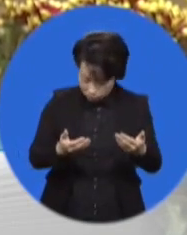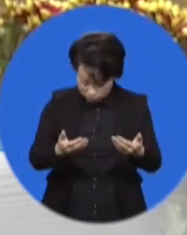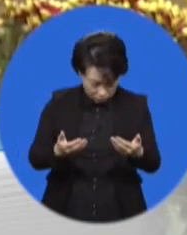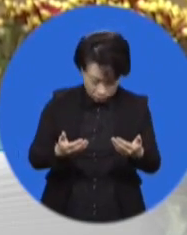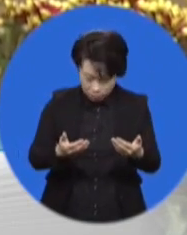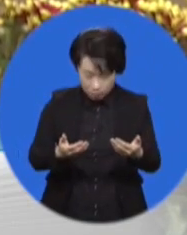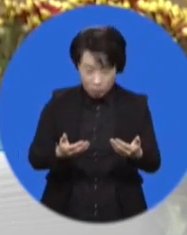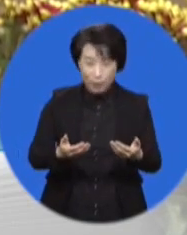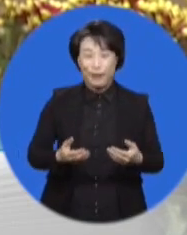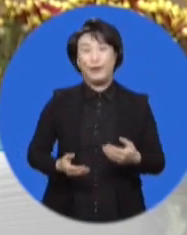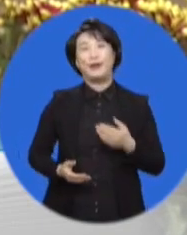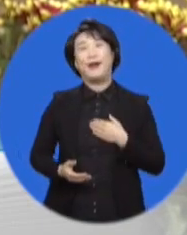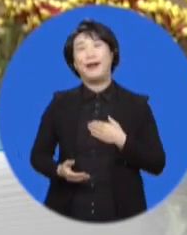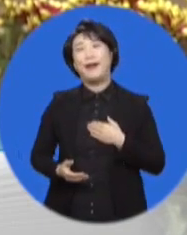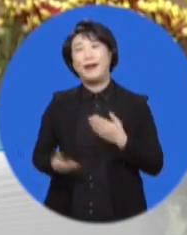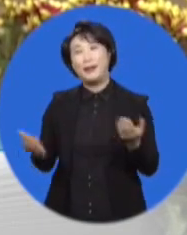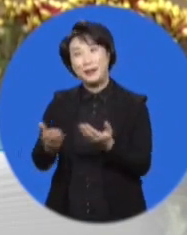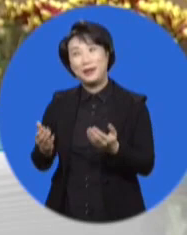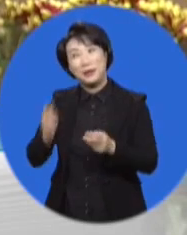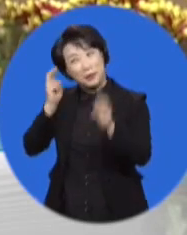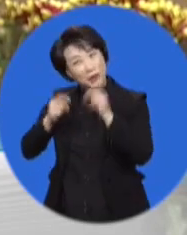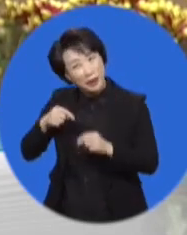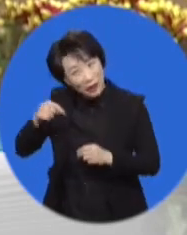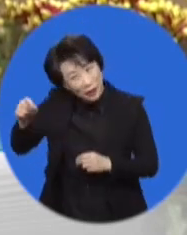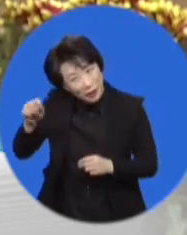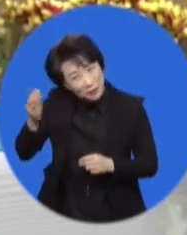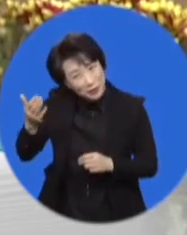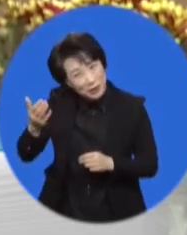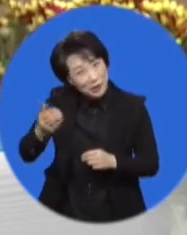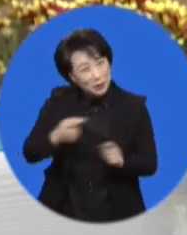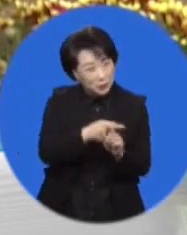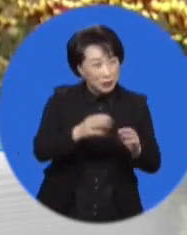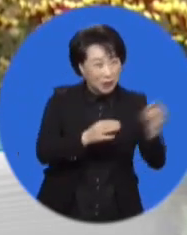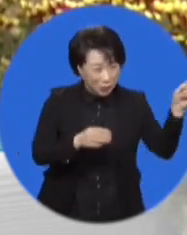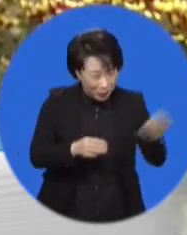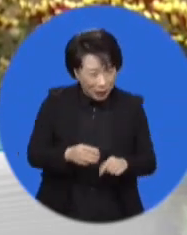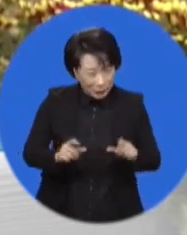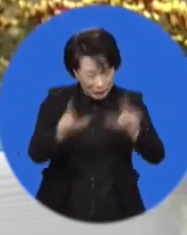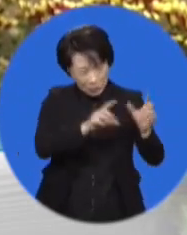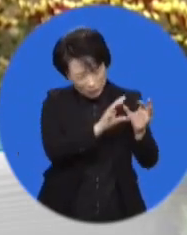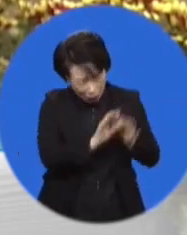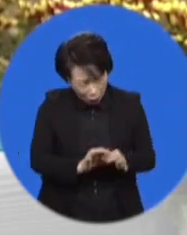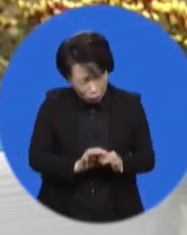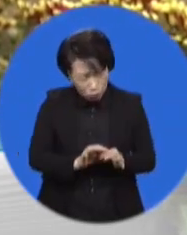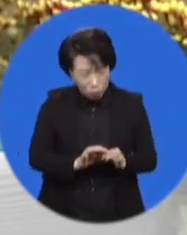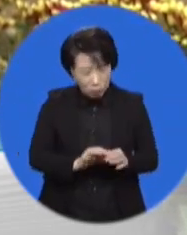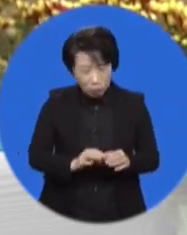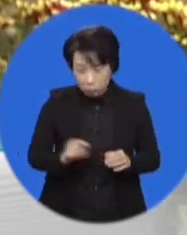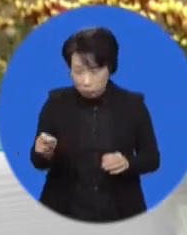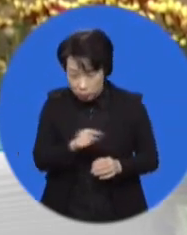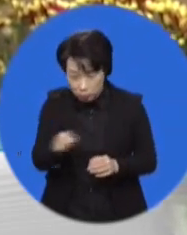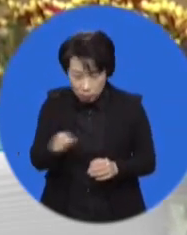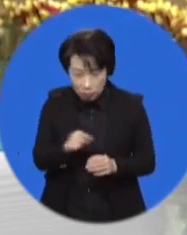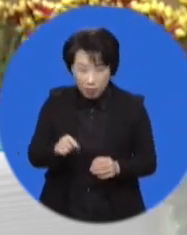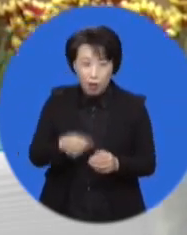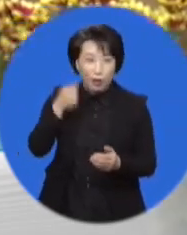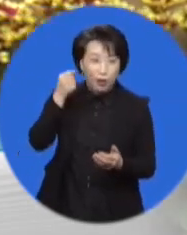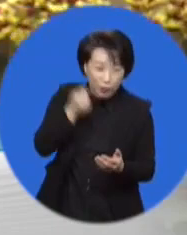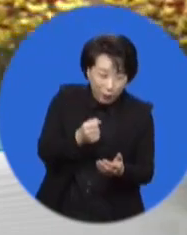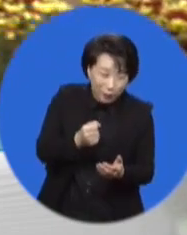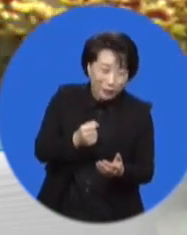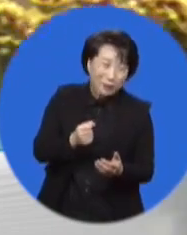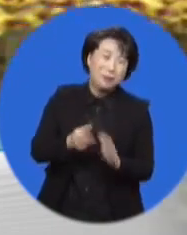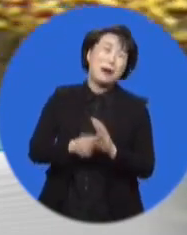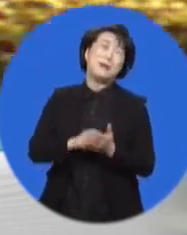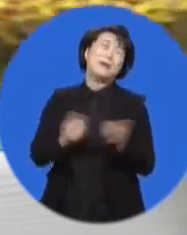내가 직장 생활을 해야 되나 교회 와서 살아야 되나 이제 결정을 내야 될 판국에 놓여 있더라고. 그런